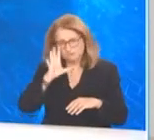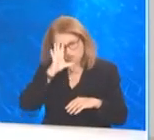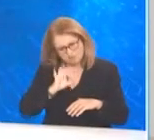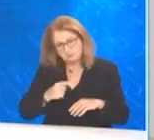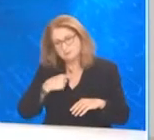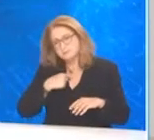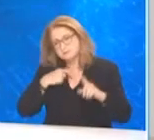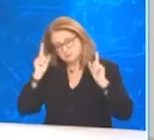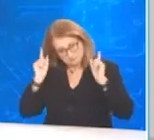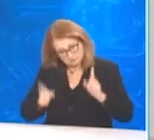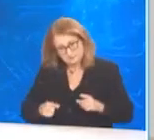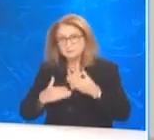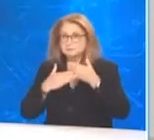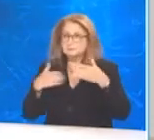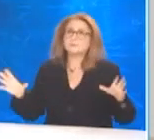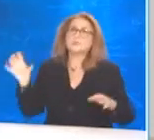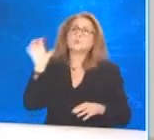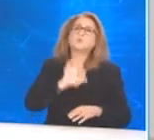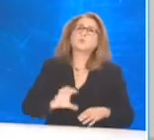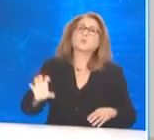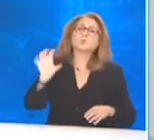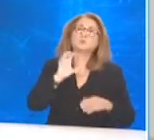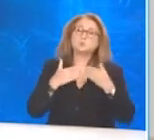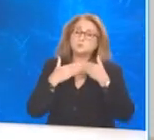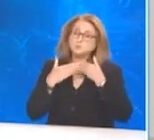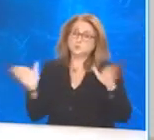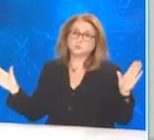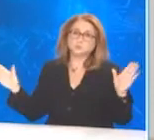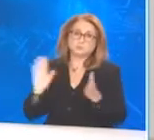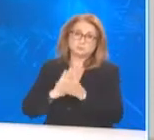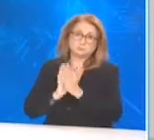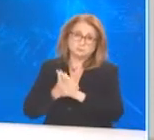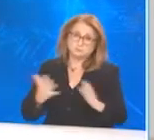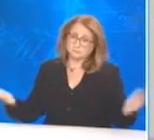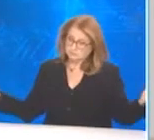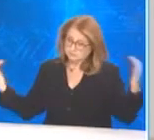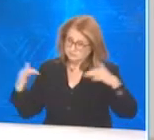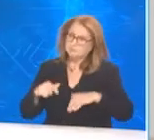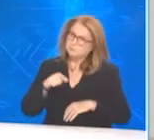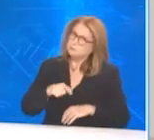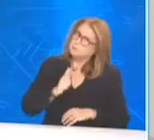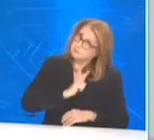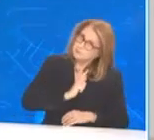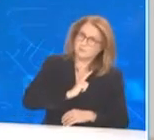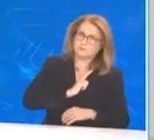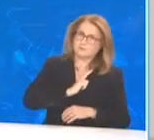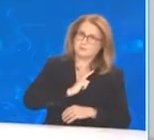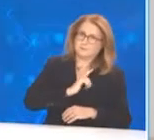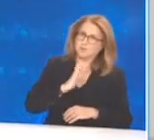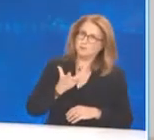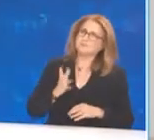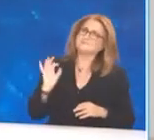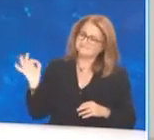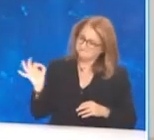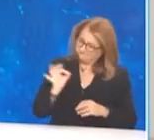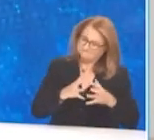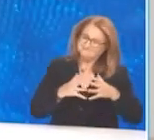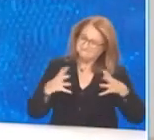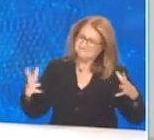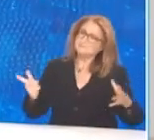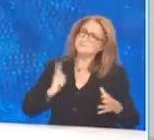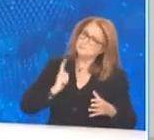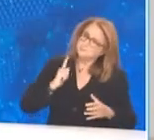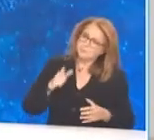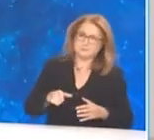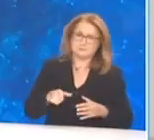τον τουρισμό μας, αναμέναμε να είχαμε μια αύξηση των κρουσμάτων. Αλλά εάν υπολογίσετε ότι αυτή τη στιγμή από την